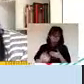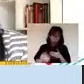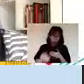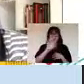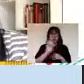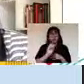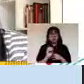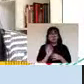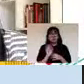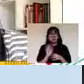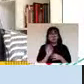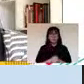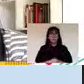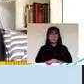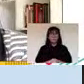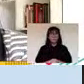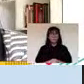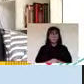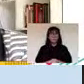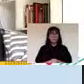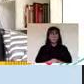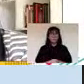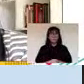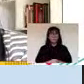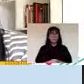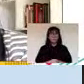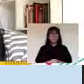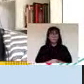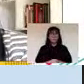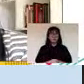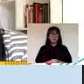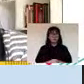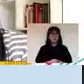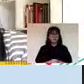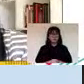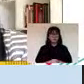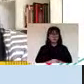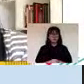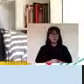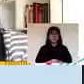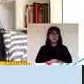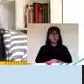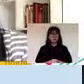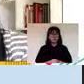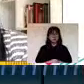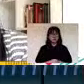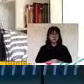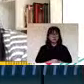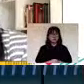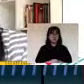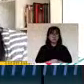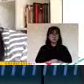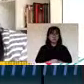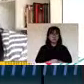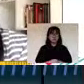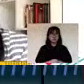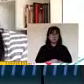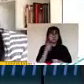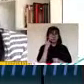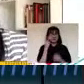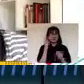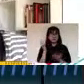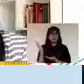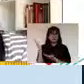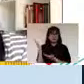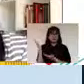pembahasan materi-materi yang ada dalam daftar inventaris masalah. Oke, ini ada linknya teman-teman untuk